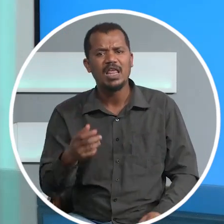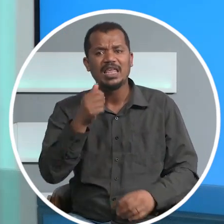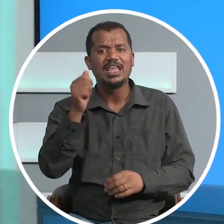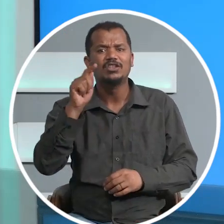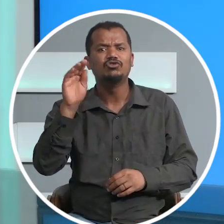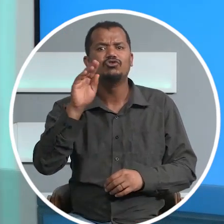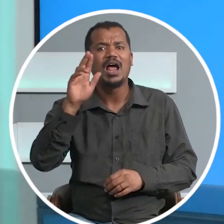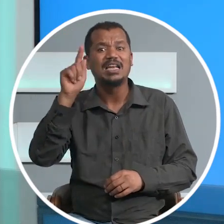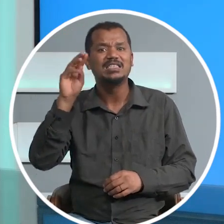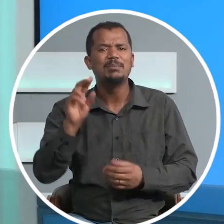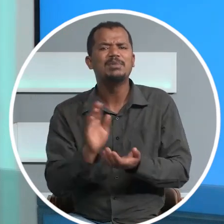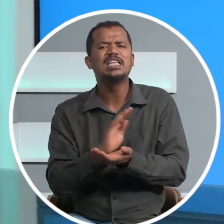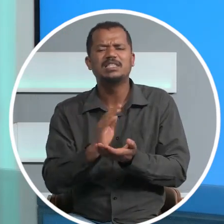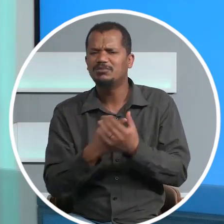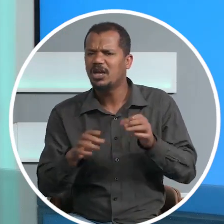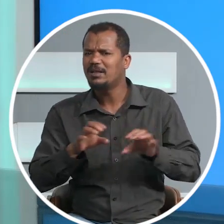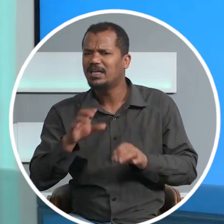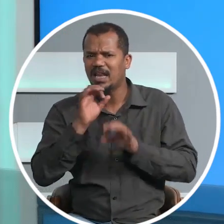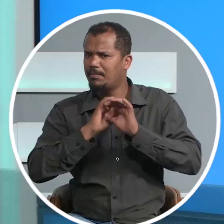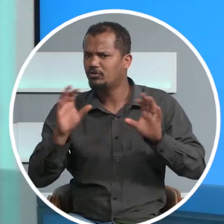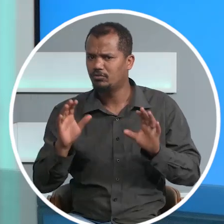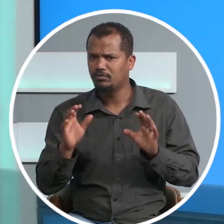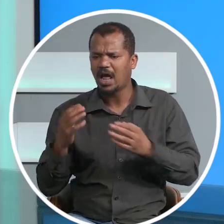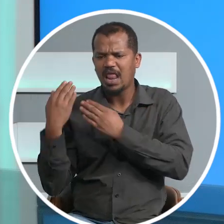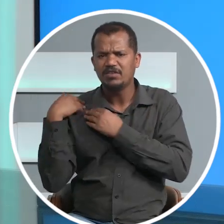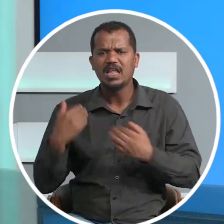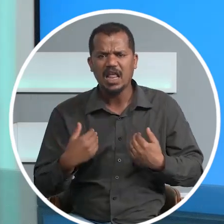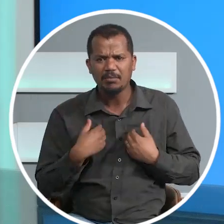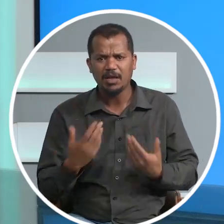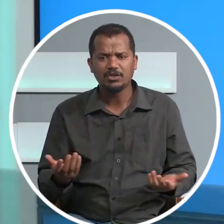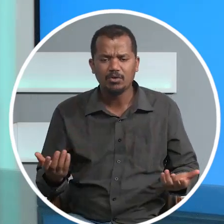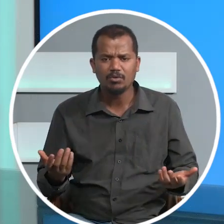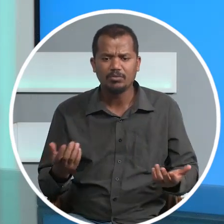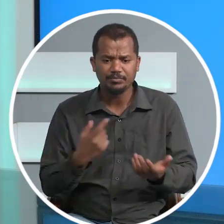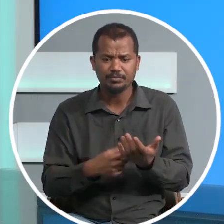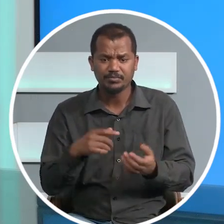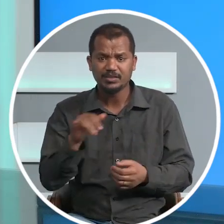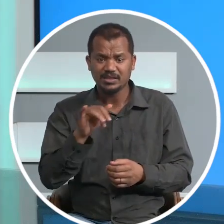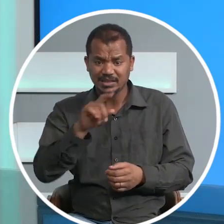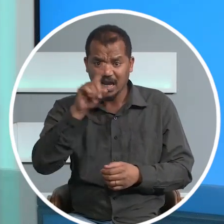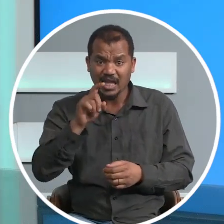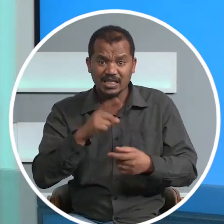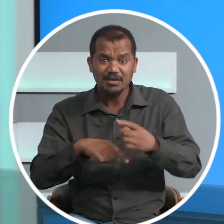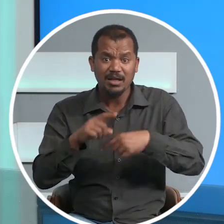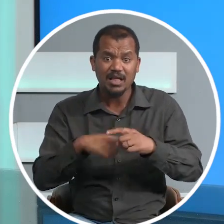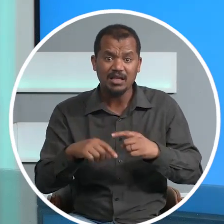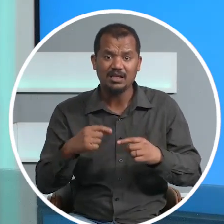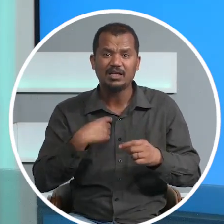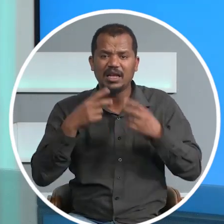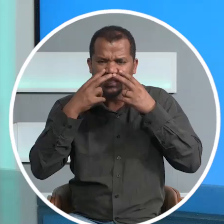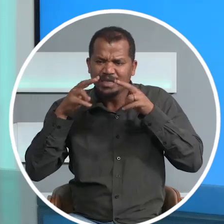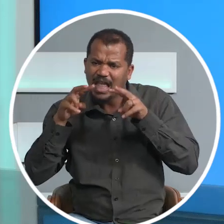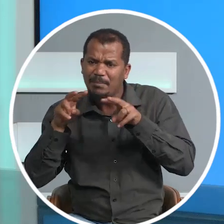በጣም ኢንሹራንሶች ቢዝነስ ብቻ አይደለም ማድረግ ያለበት በርግጥ ኮርፖሬት ሪስፖንሲቢሊቲ አለባቸው እንደዚህ እንደዚህ አይደልና ወደ ተነሳቱ ያገ ስንመጣ